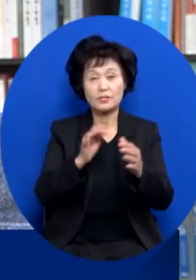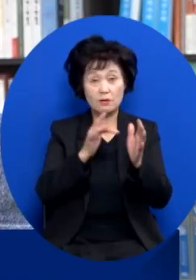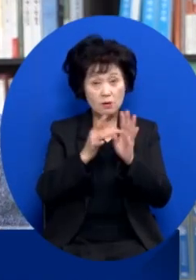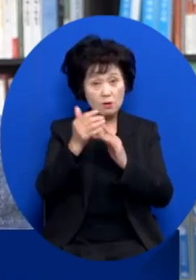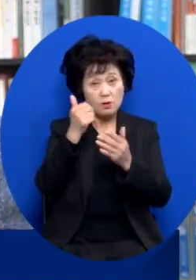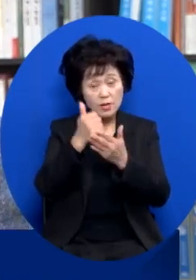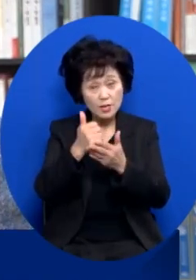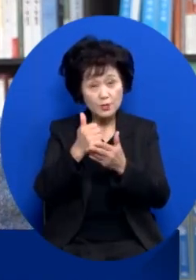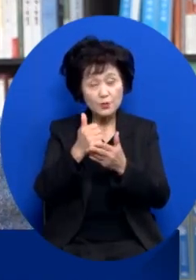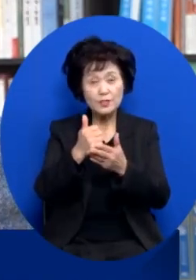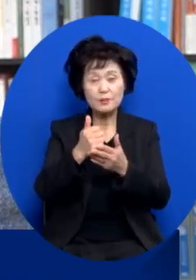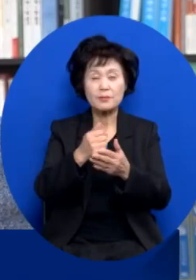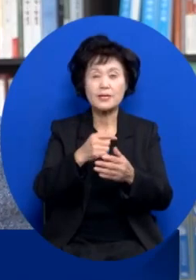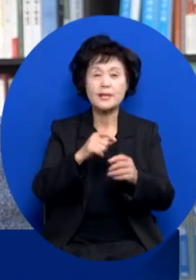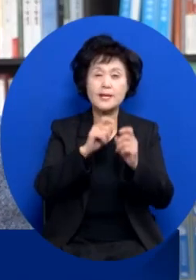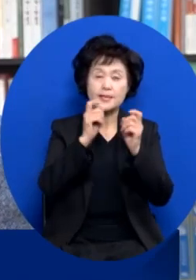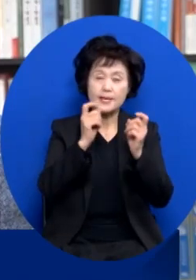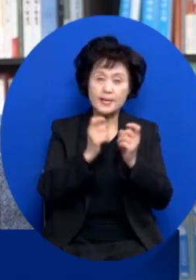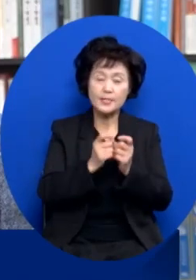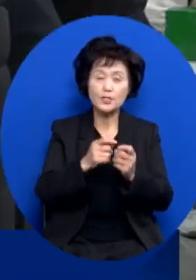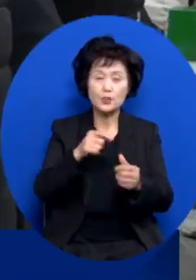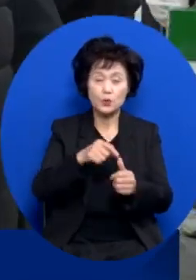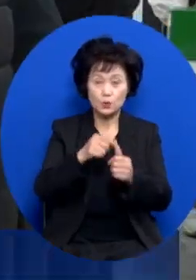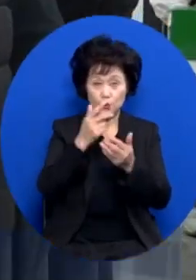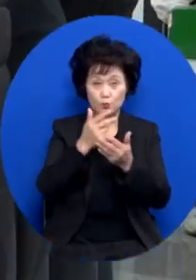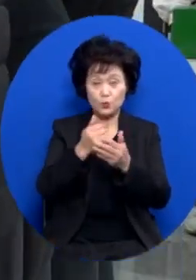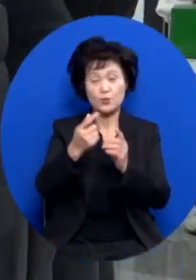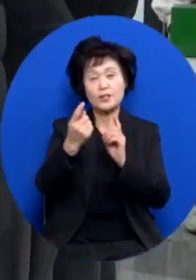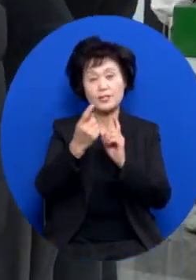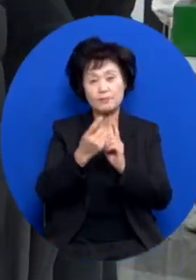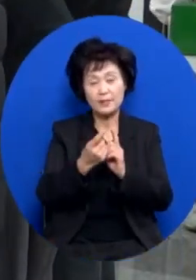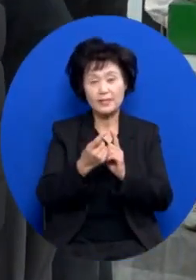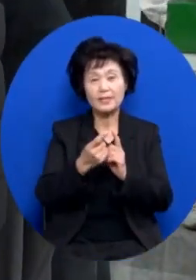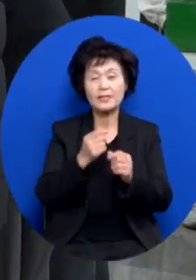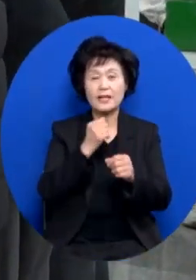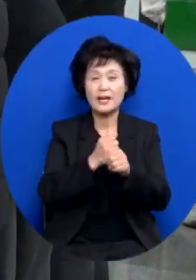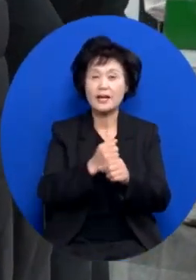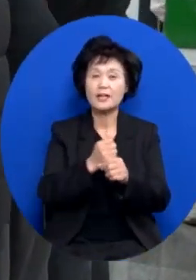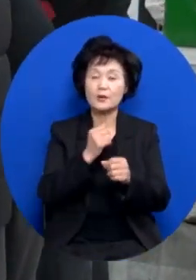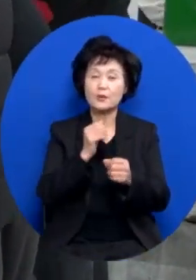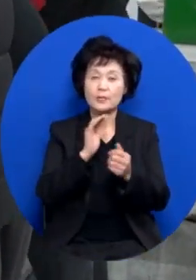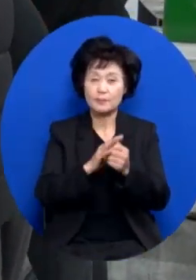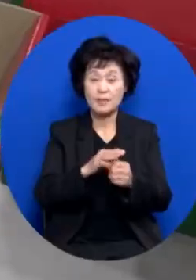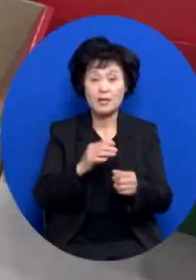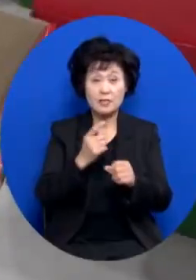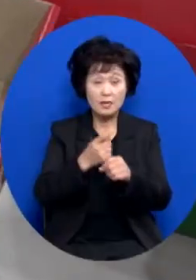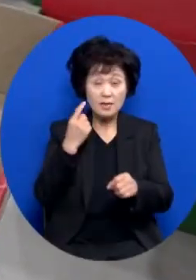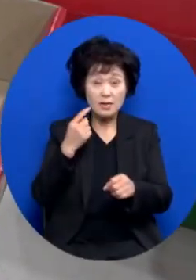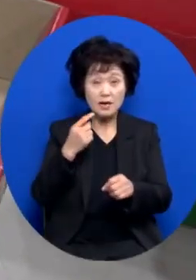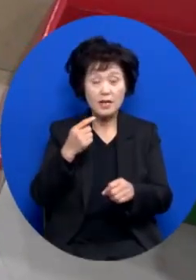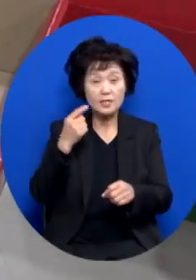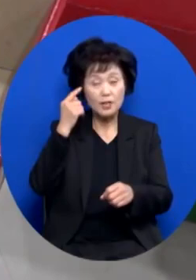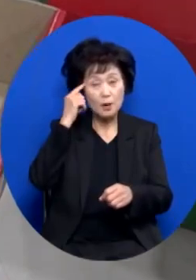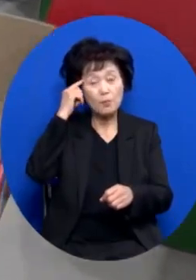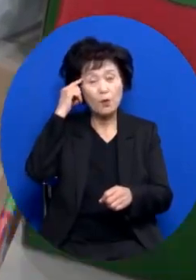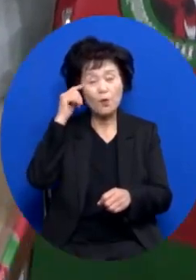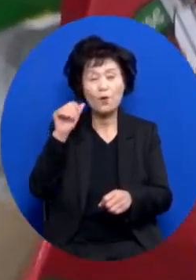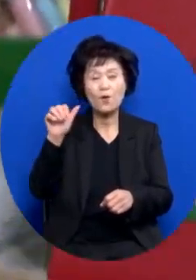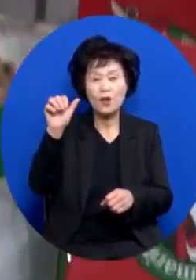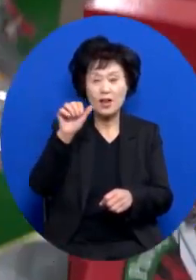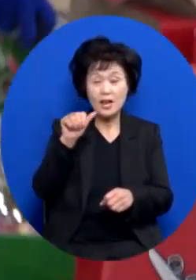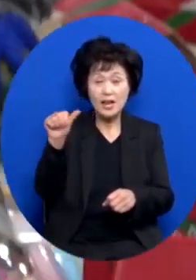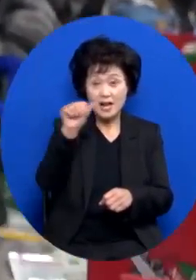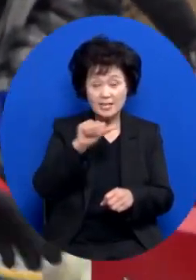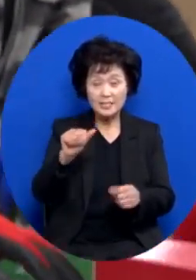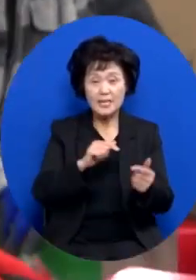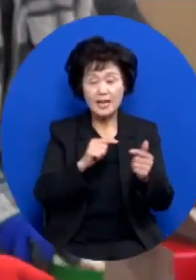예수님을 개인적인 구주로 영접하게 하고 작년까지 몽골과 아시아, 아프리카의 아이들 천여 명에게 전달된